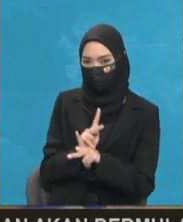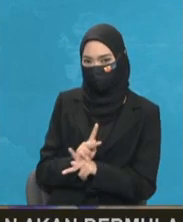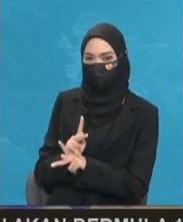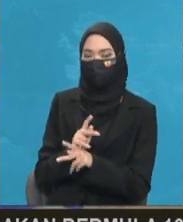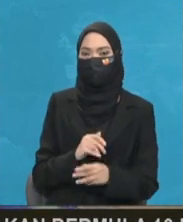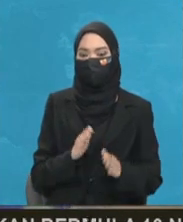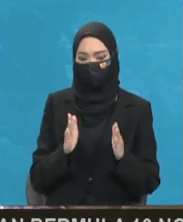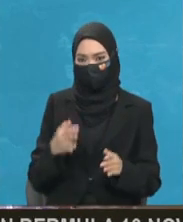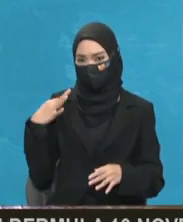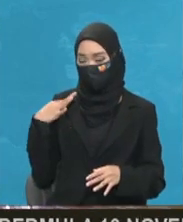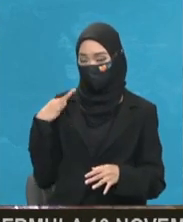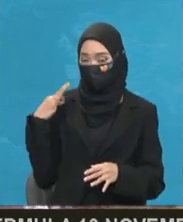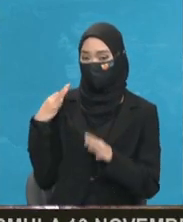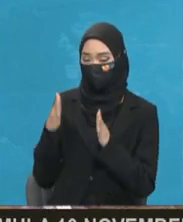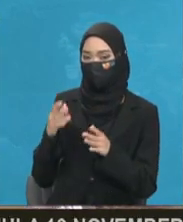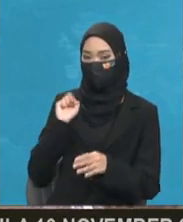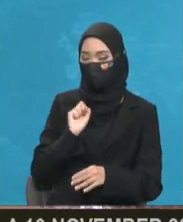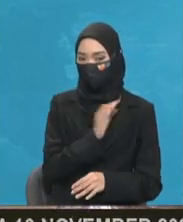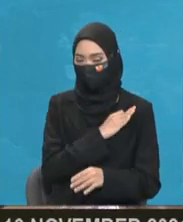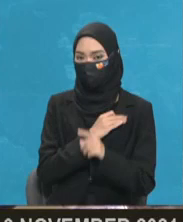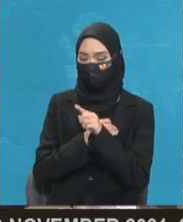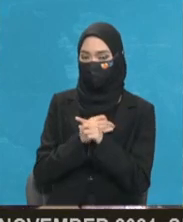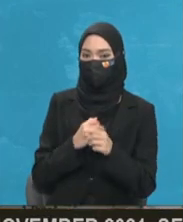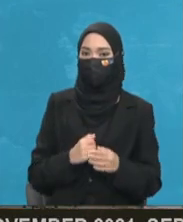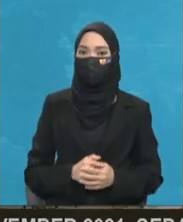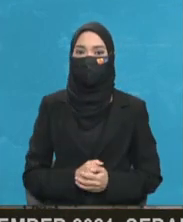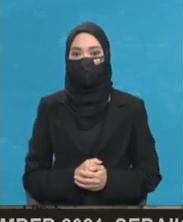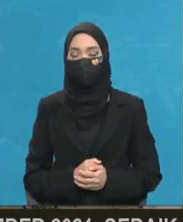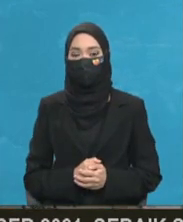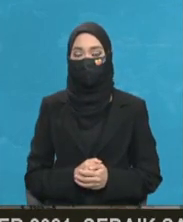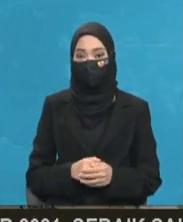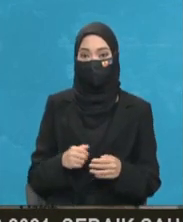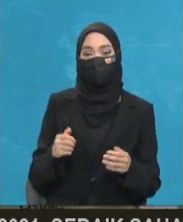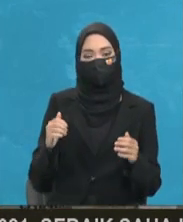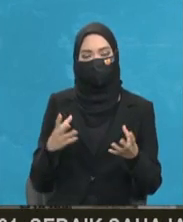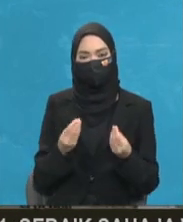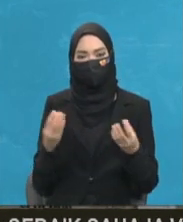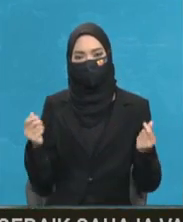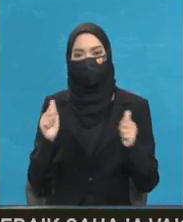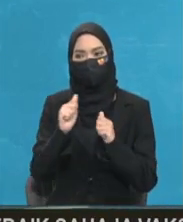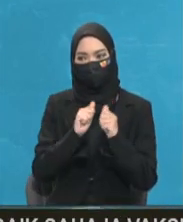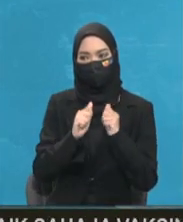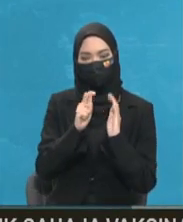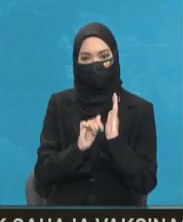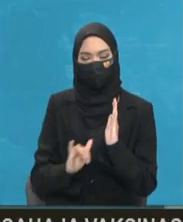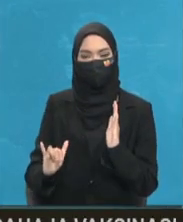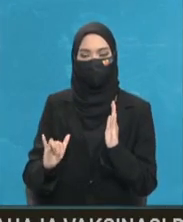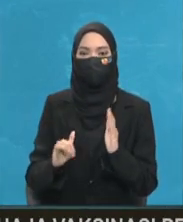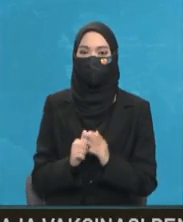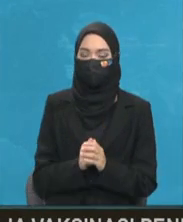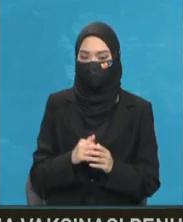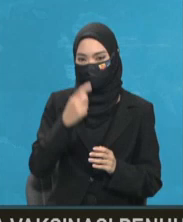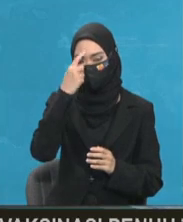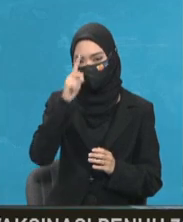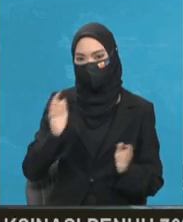aktiviti truk diadukan yang menjurus kepada meningkatkan moral dan semangat dalam kalangan pesakit yang menerima rawatan di pusat ini